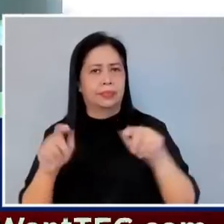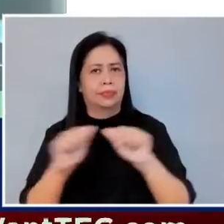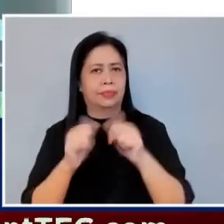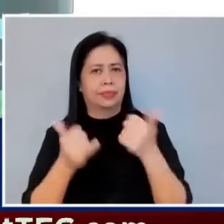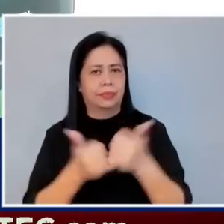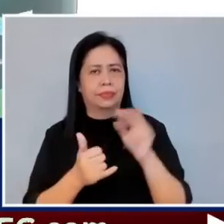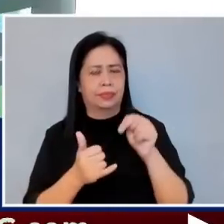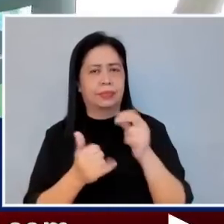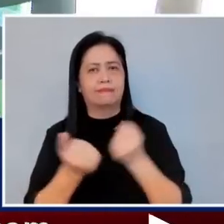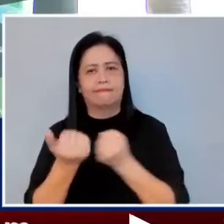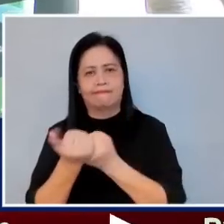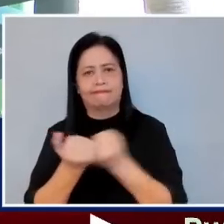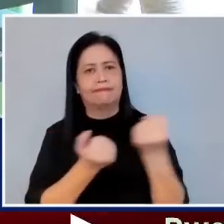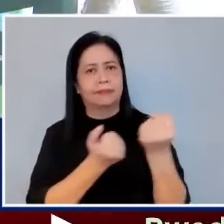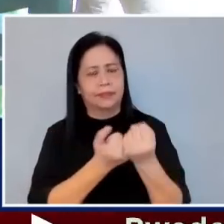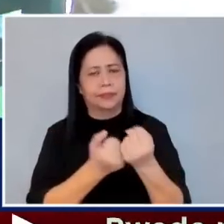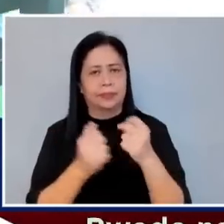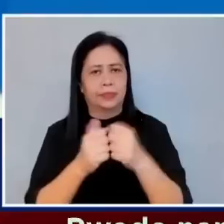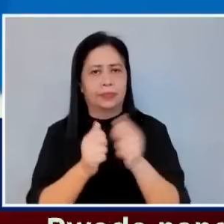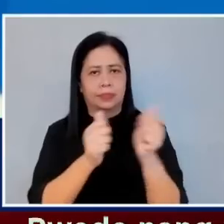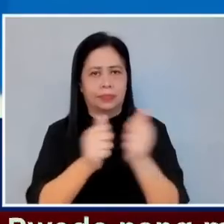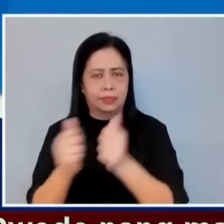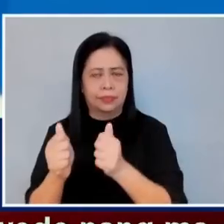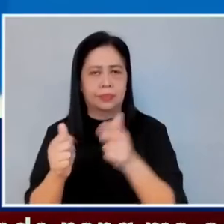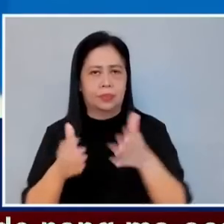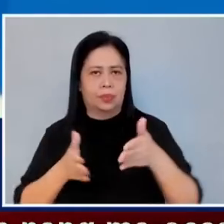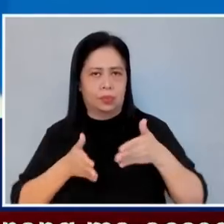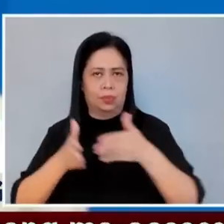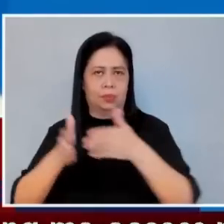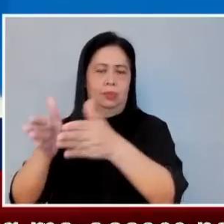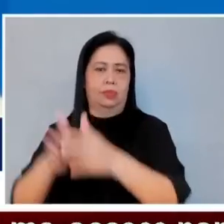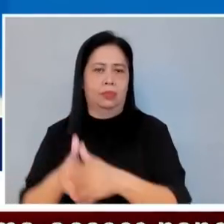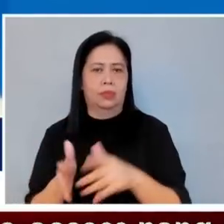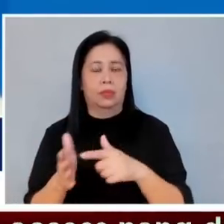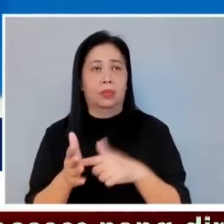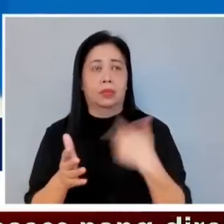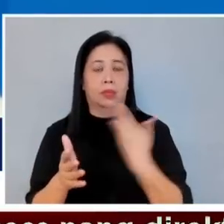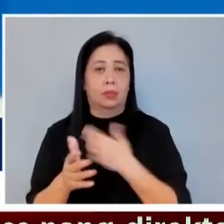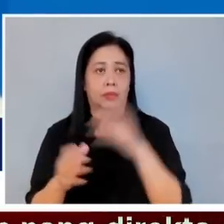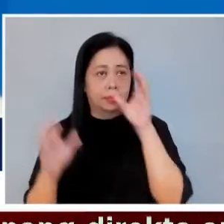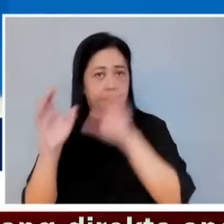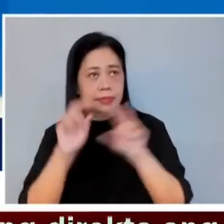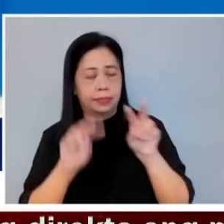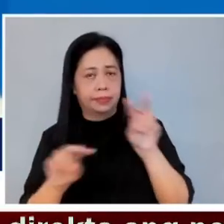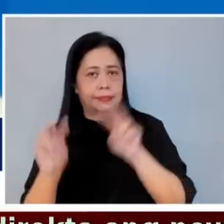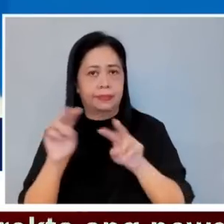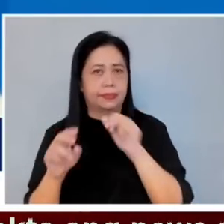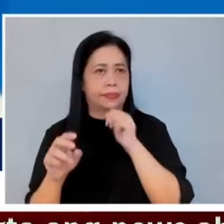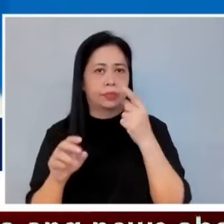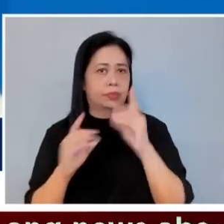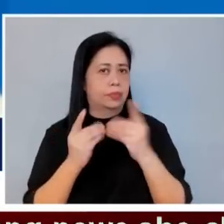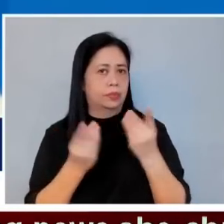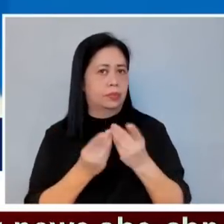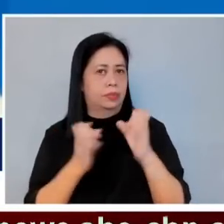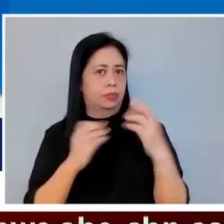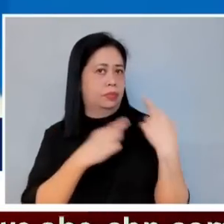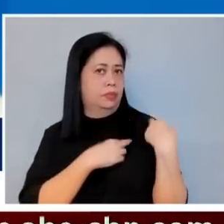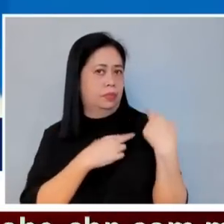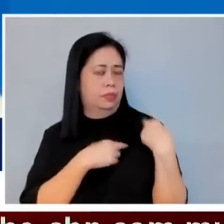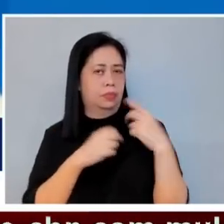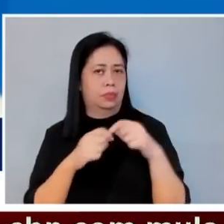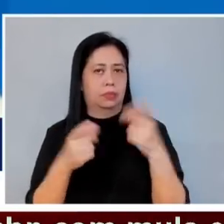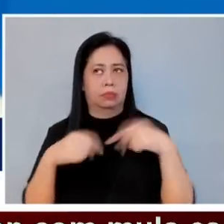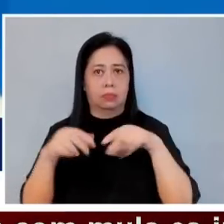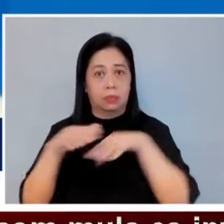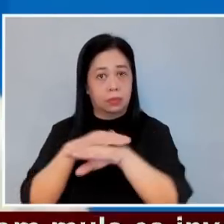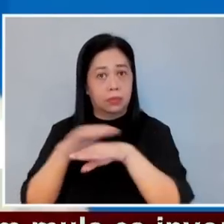magtulungan para maayos ang mga daan. This is something we are still looking at kasi po, hindi lang po DepEd yan. When we look at accessibility,